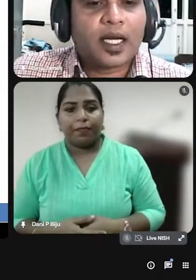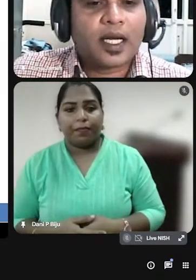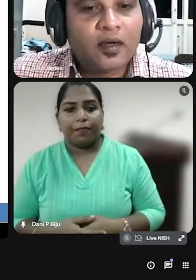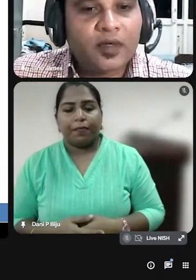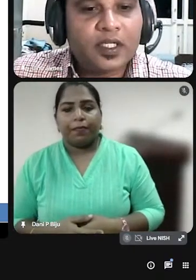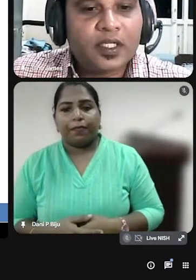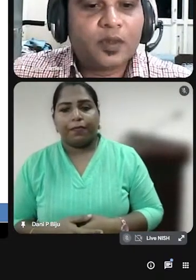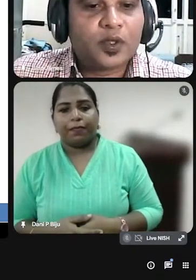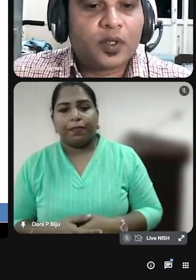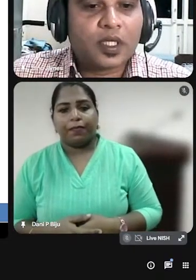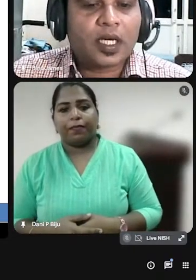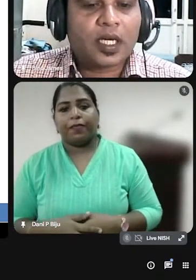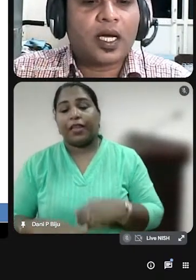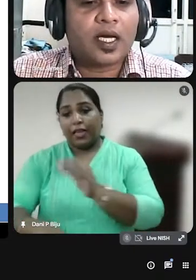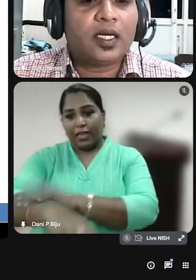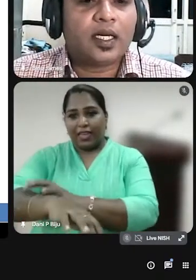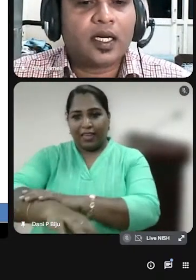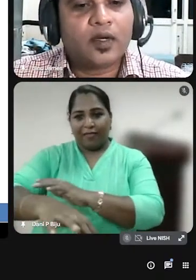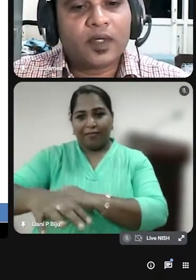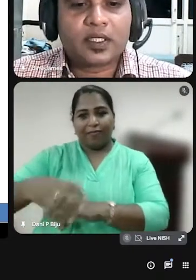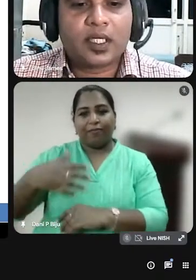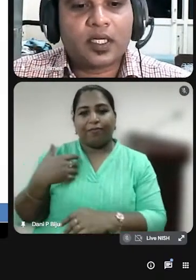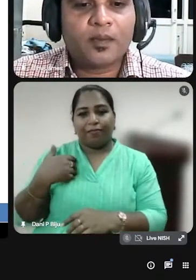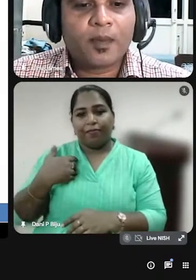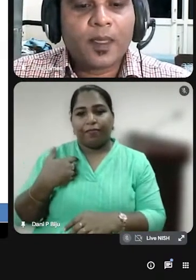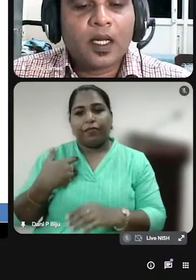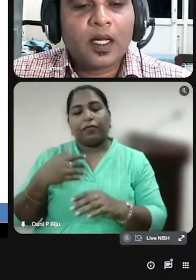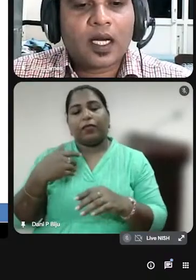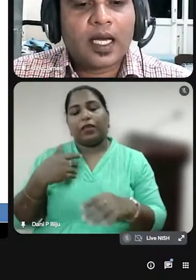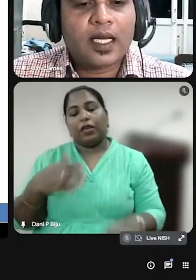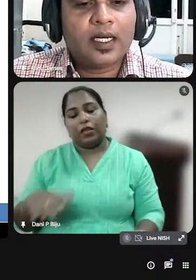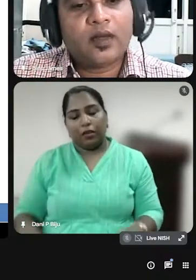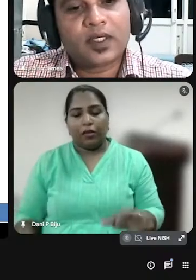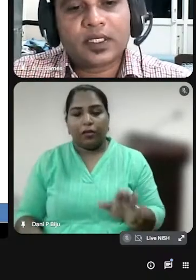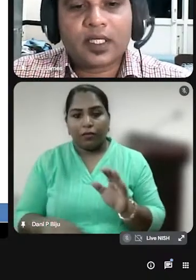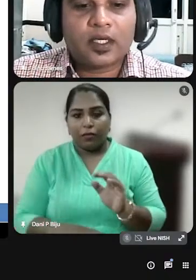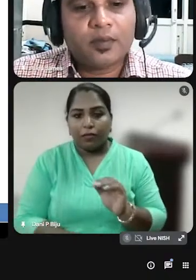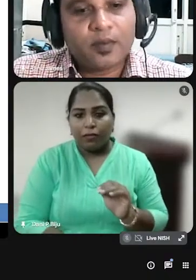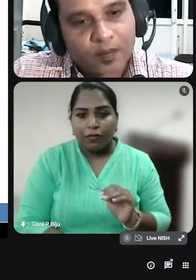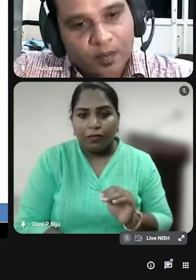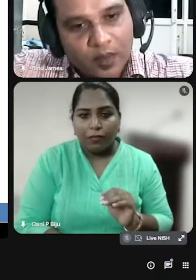നമ്മുടെ കൈകൾ വീഴ്ച പിടിച്ചുകൊണ്ട് തന്നെ കാല് രണ്ട് വശത്തേക്കും